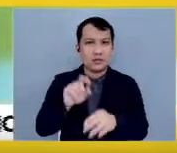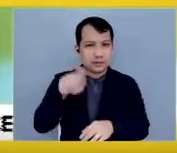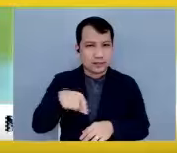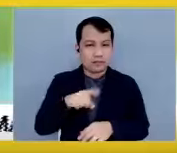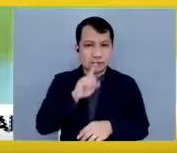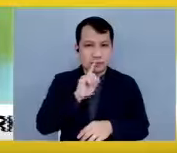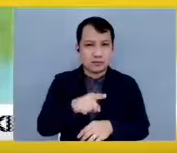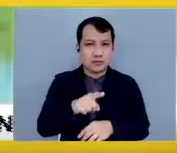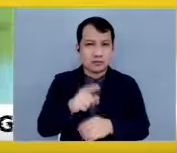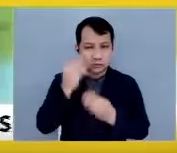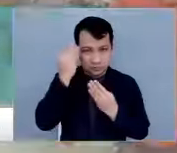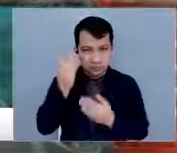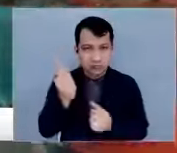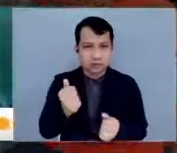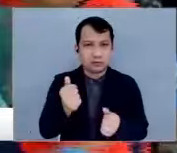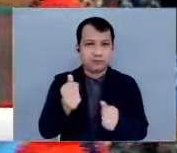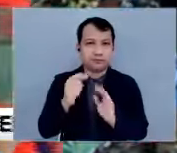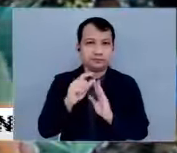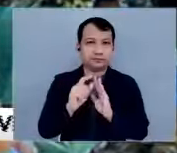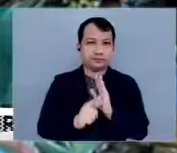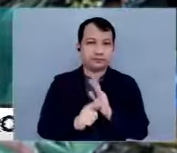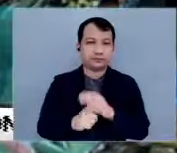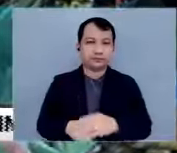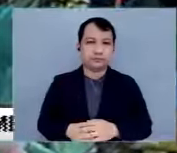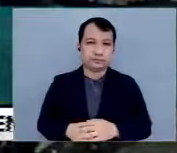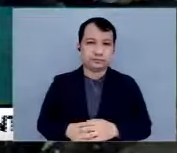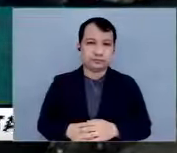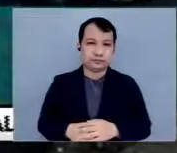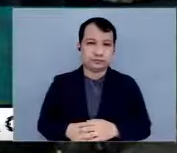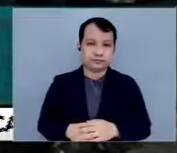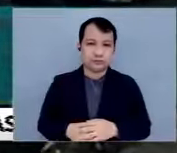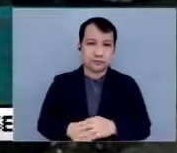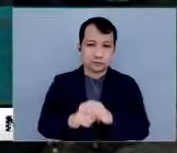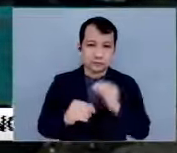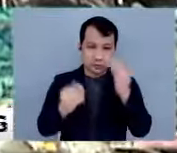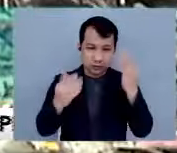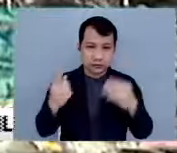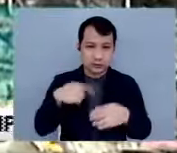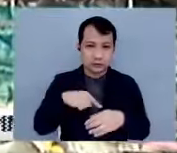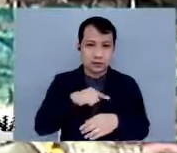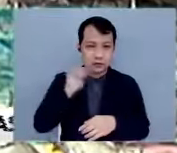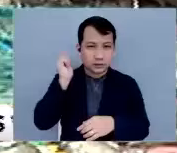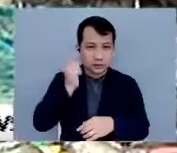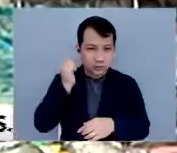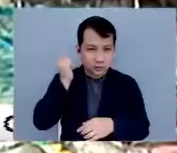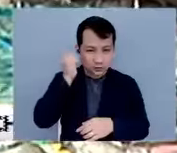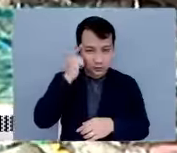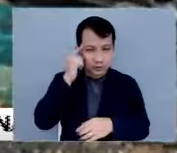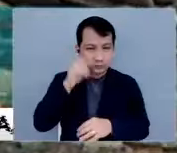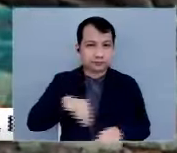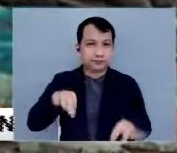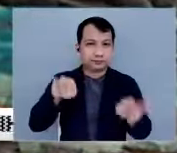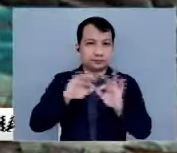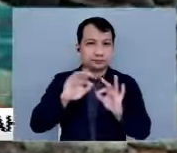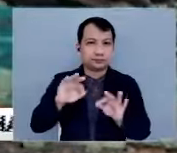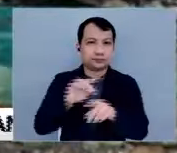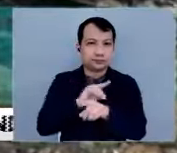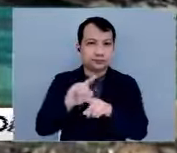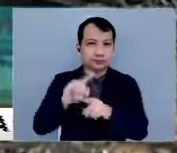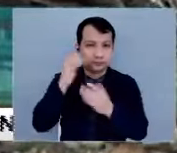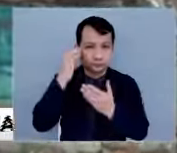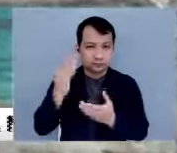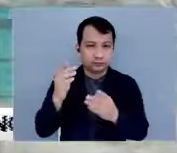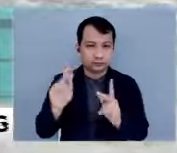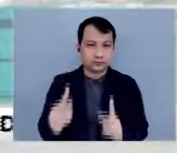at sumunod tayo sa mga otoridad. Bukod sa mga programa ng pamahalaan, mahalaga rin daw ang disiplina ng taong bayan